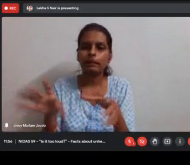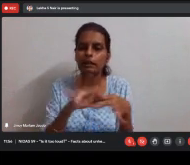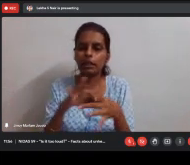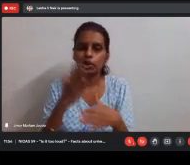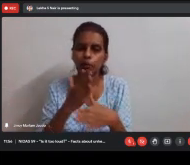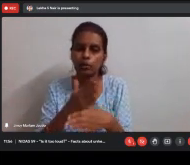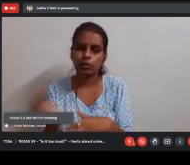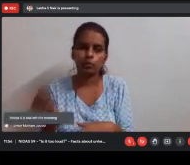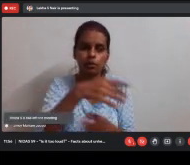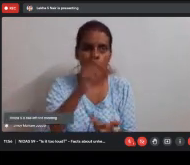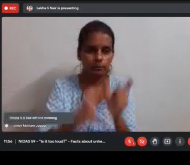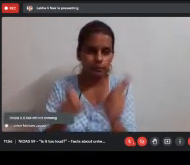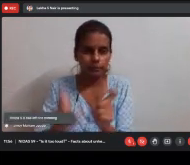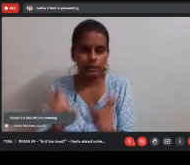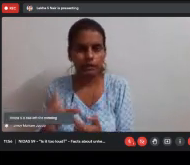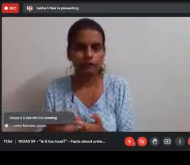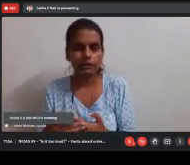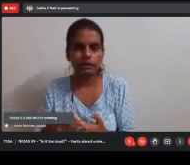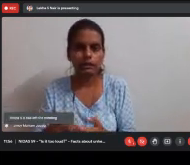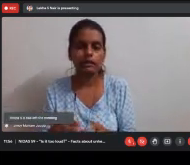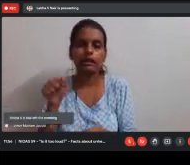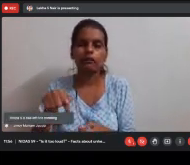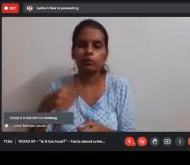ഇനി മിലിട്ടറി പോലുള്ള,